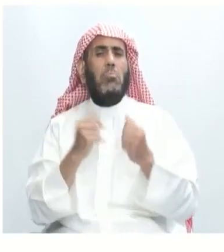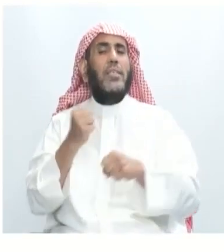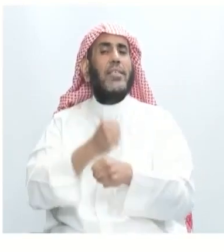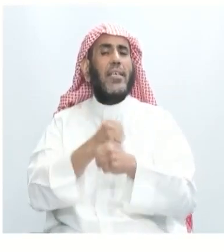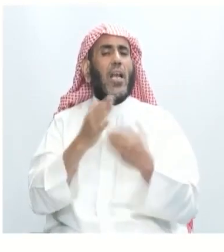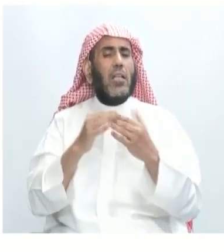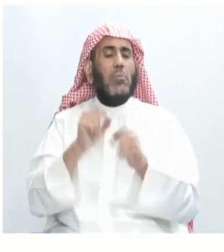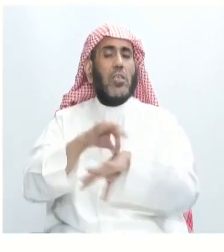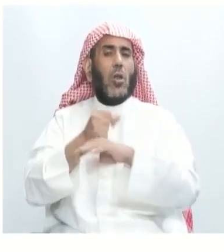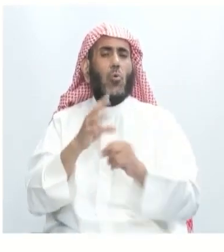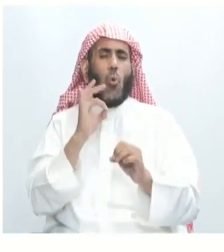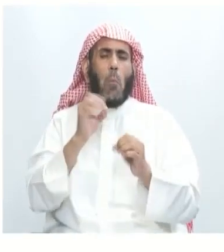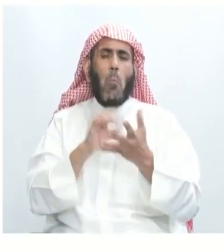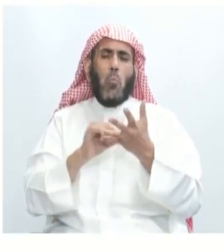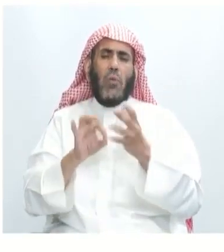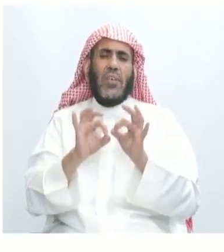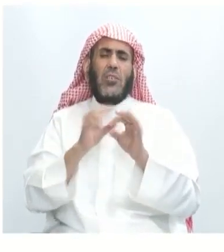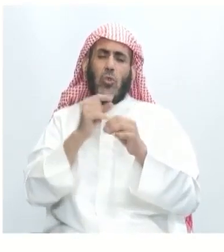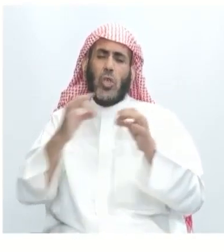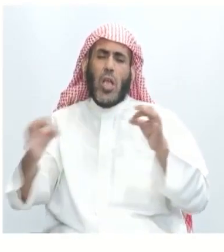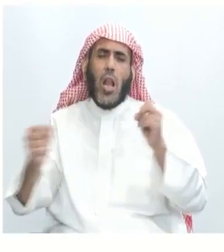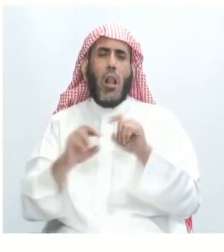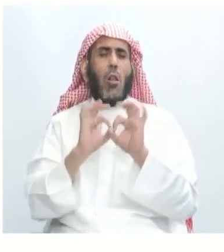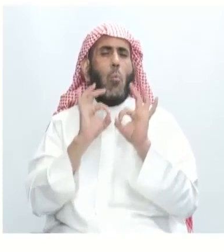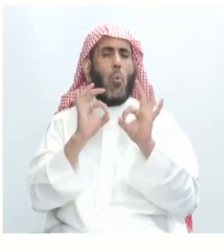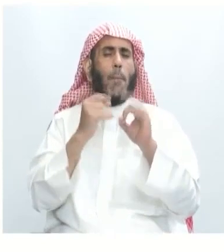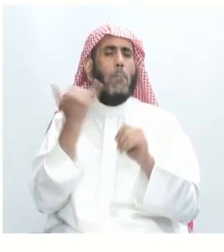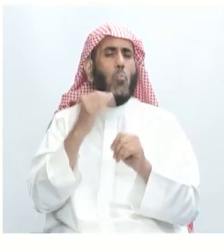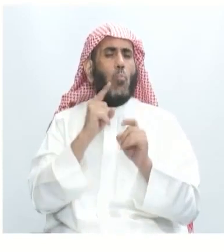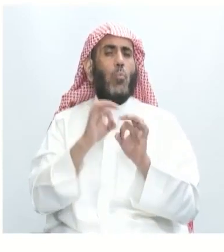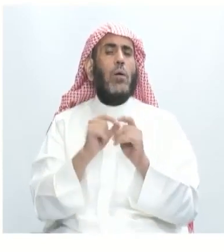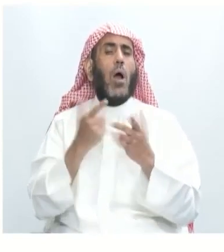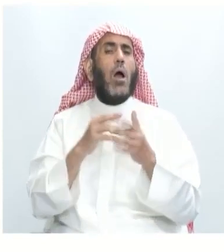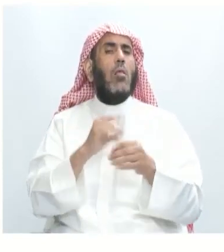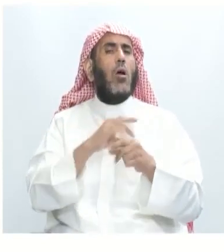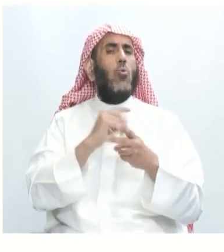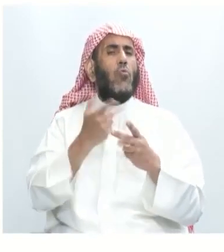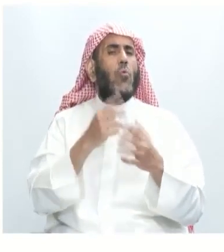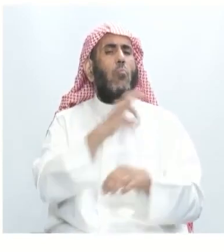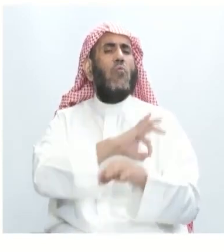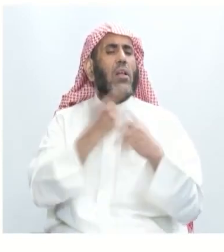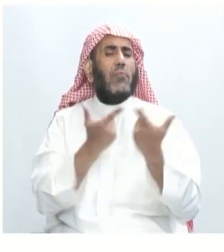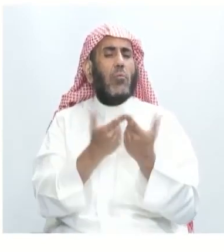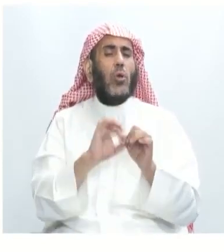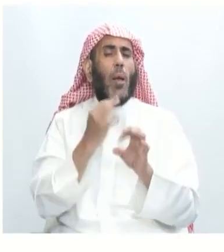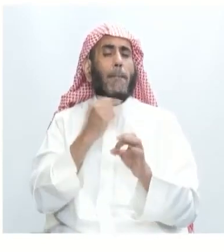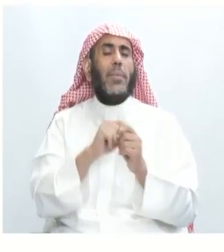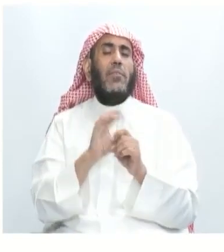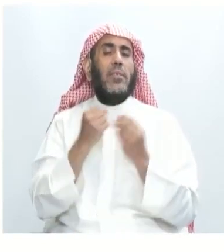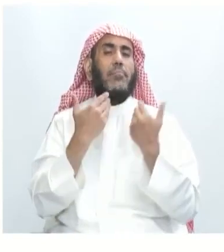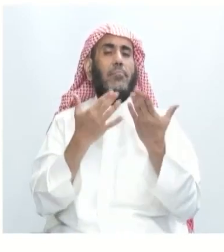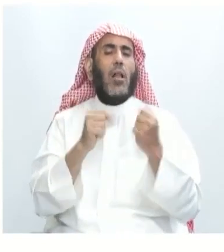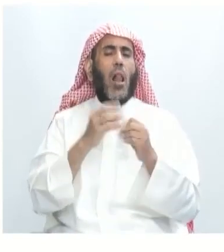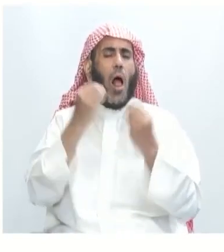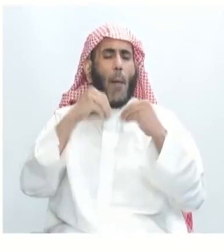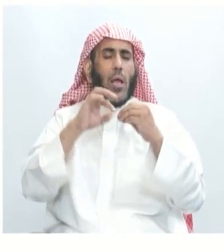ويهتم بتفاصيل او بتقديم التفاصيل ما هذا هذا العلم ماذا يعالج الى اخره ويهتم بتفاصيل بتقديم التفاصيل